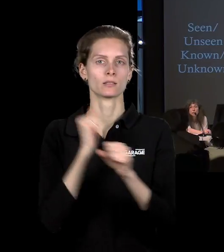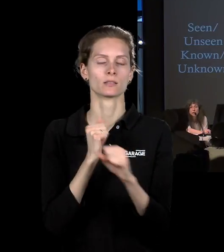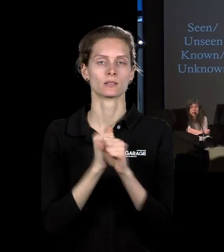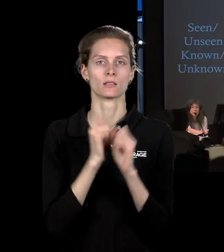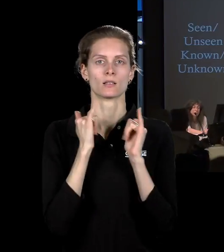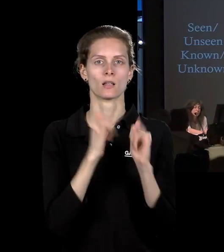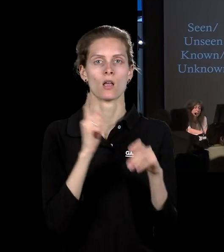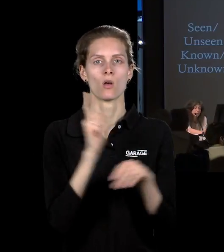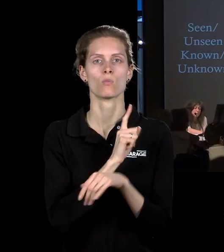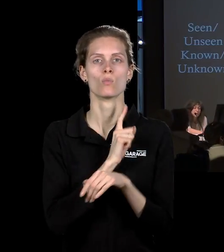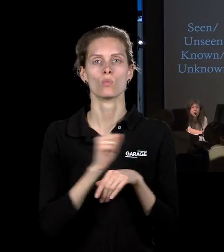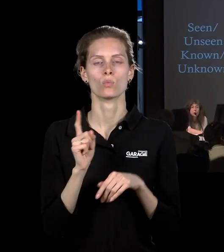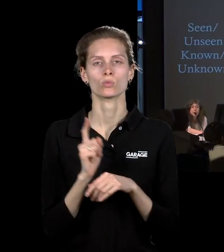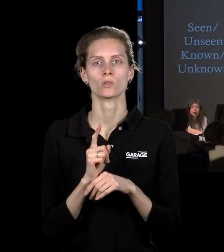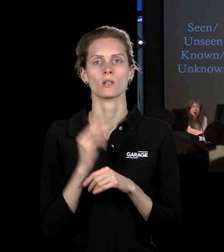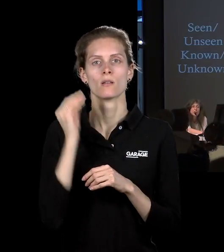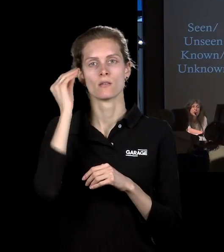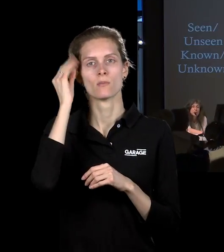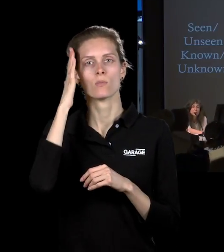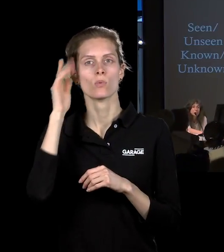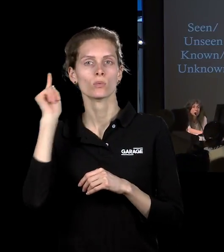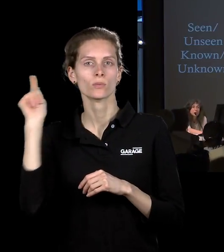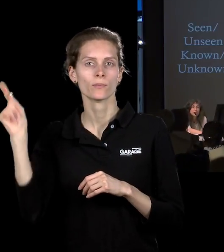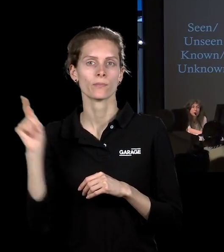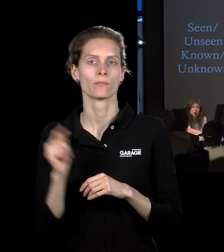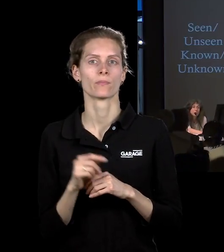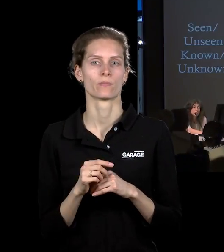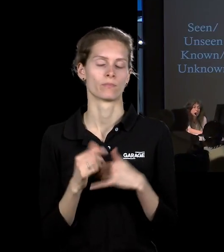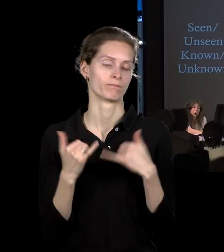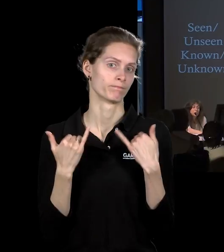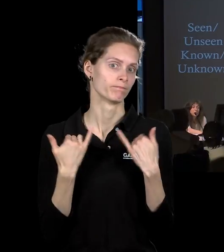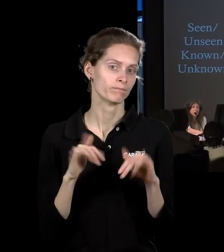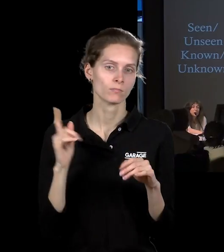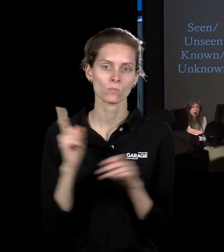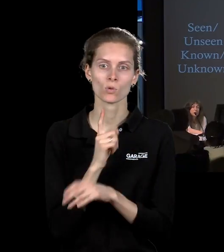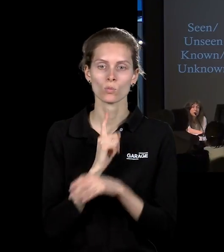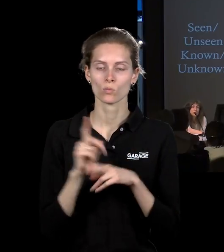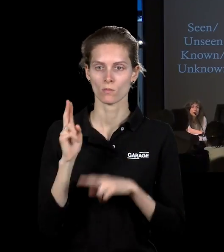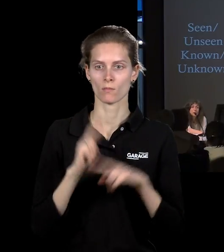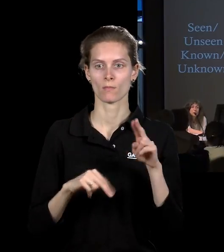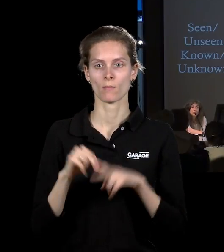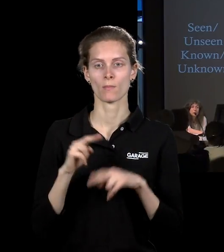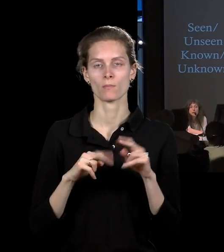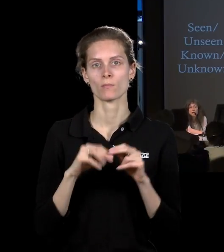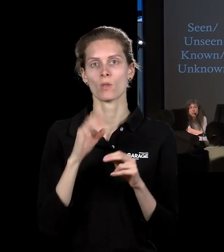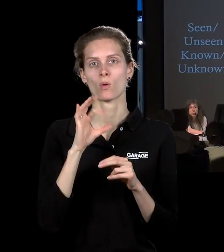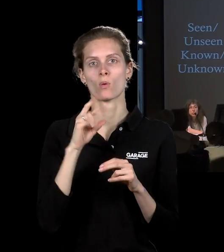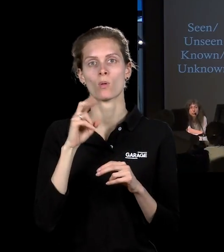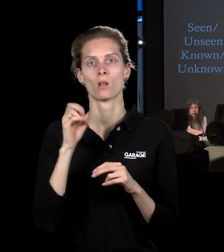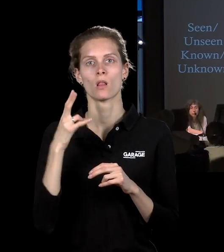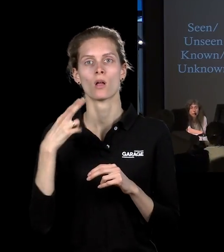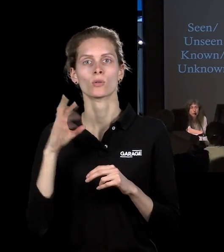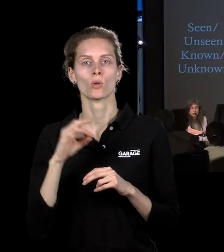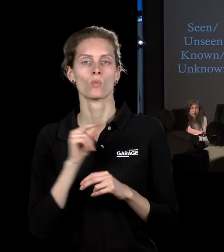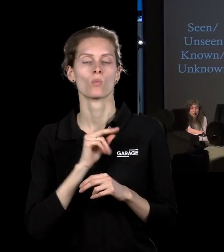для музея в Японии. Это уникальный музей, построенный Тадаландо. Это музей на три